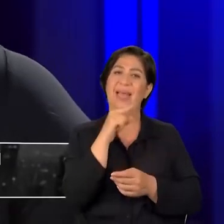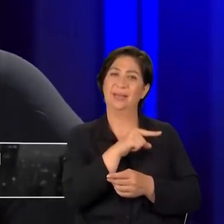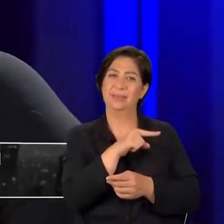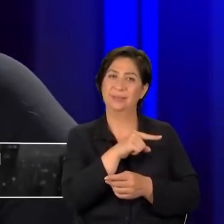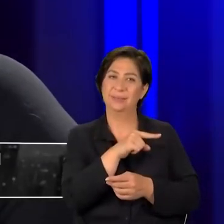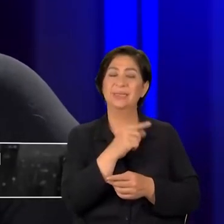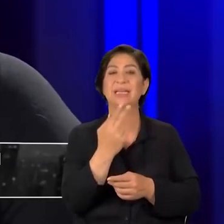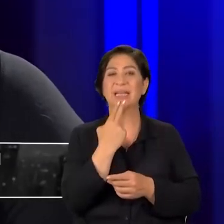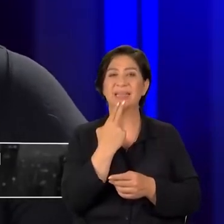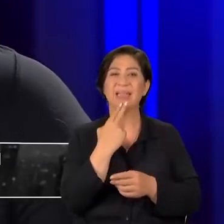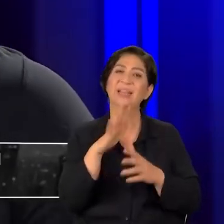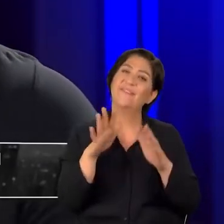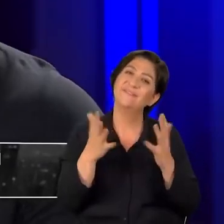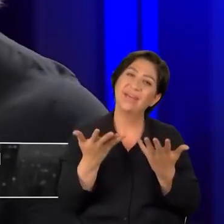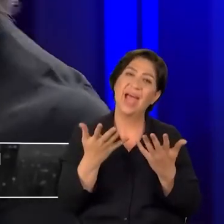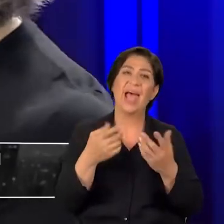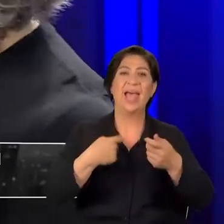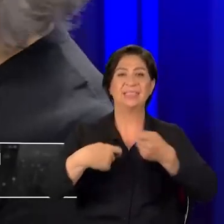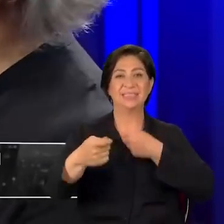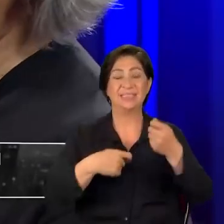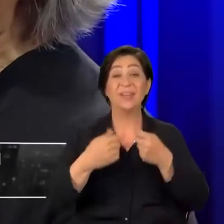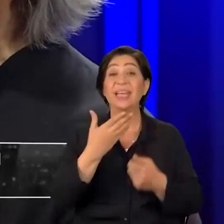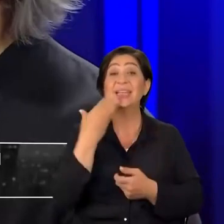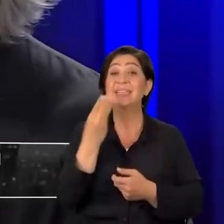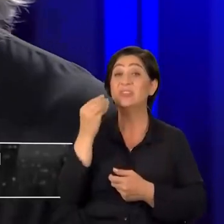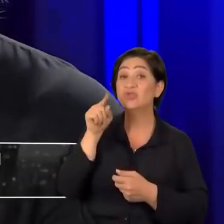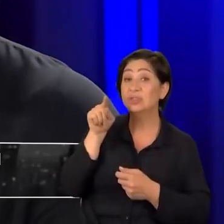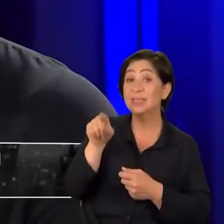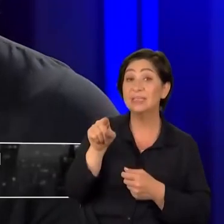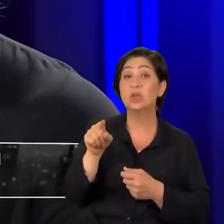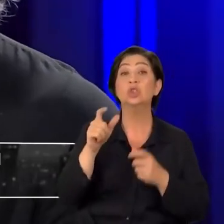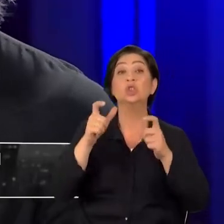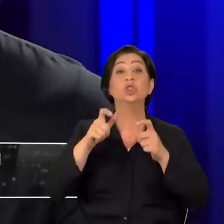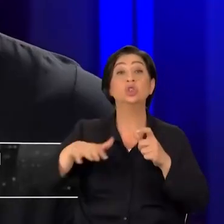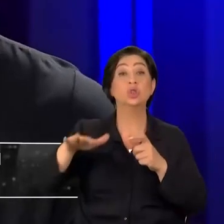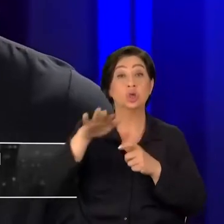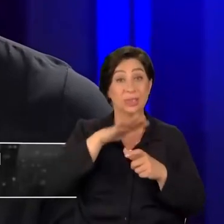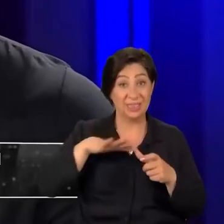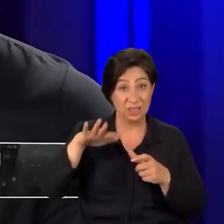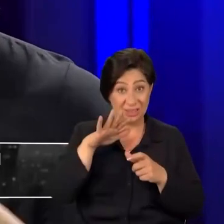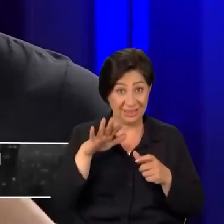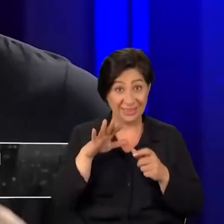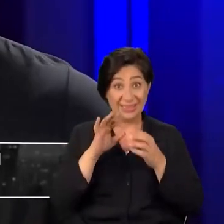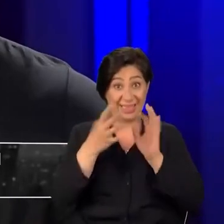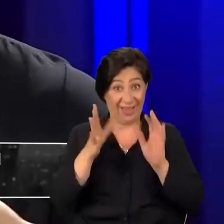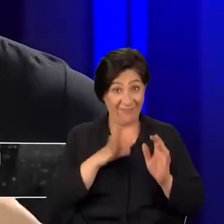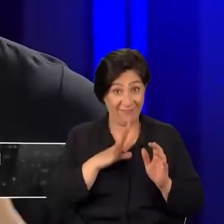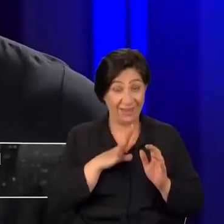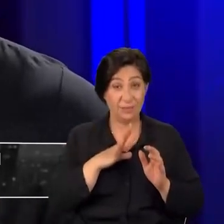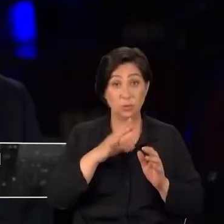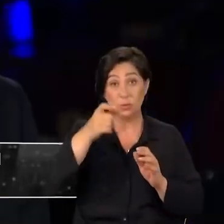genellikle kadınlarda görülüyor. Kadınlarda ya da esnafa. Gençlerin işte sosyolojik Türkiye'de var. Öyle değil ama.